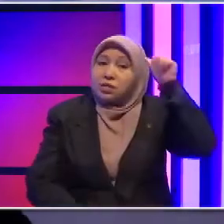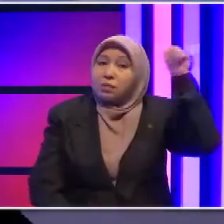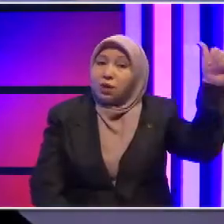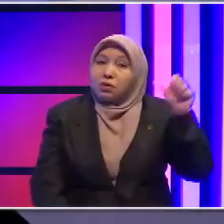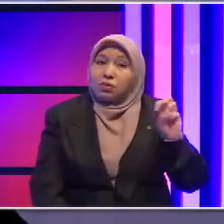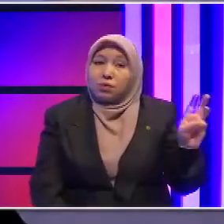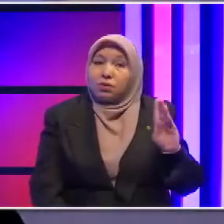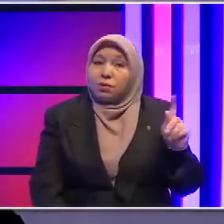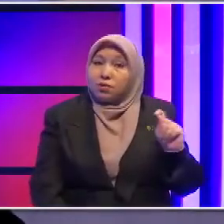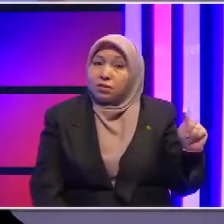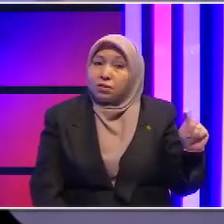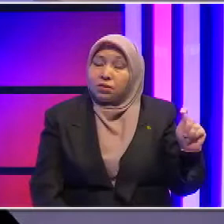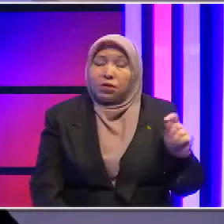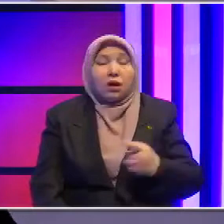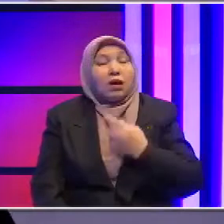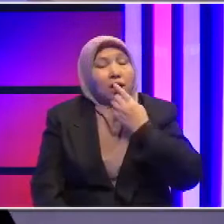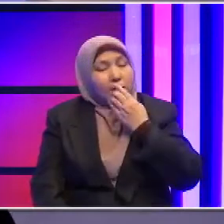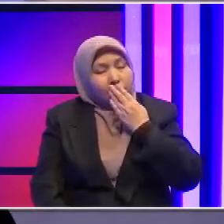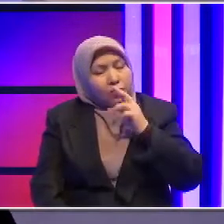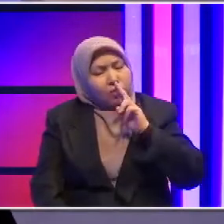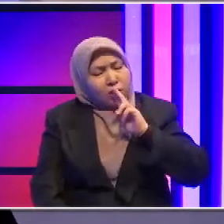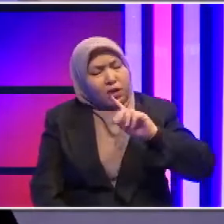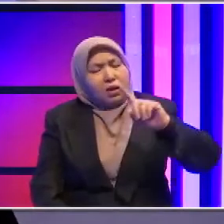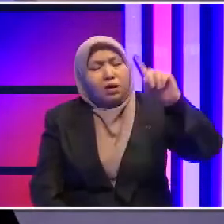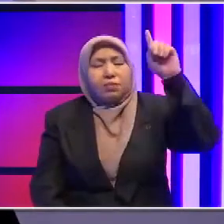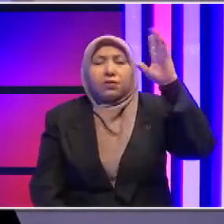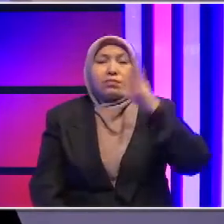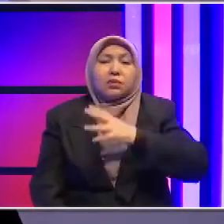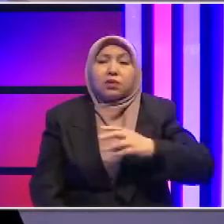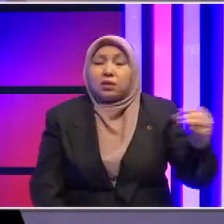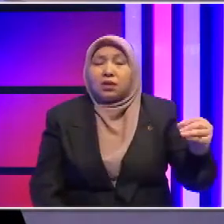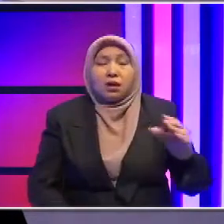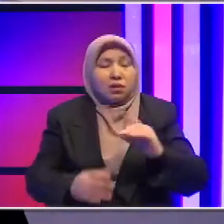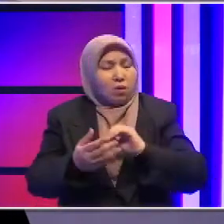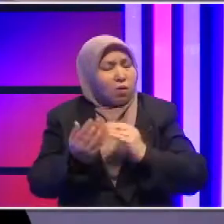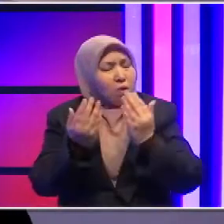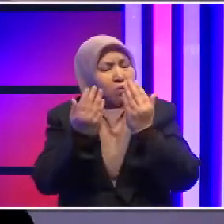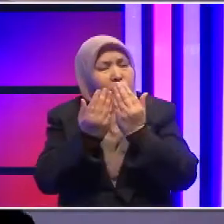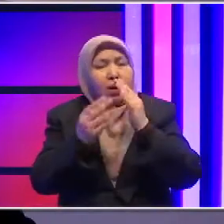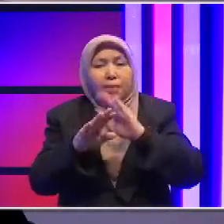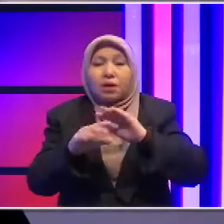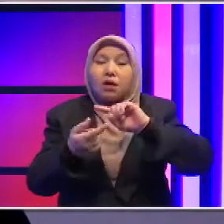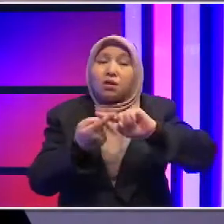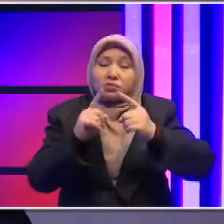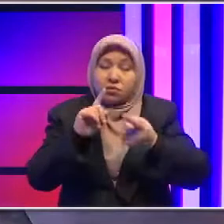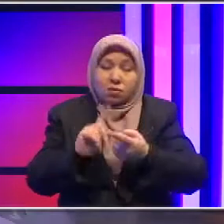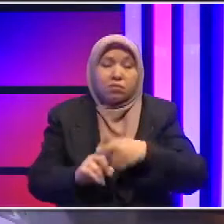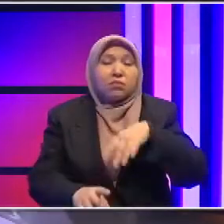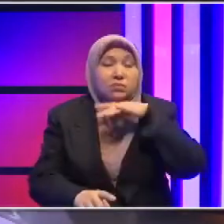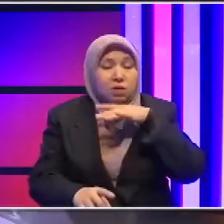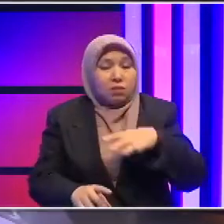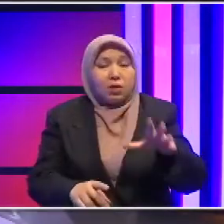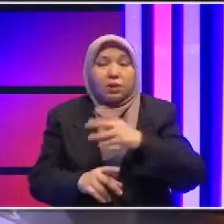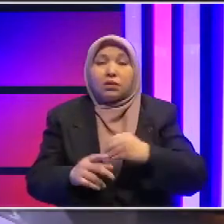Assalamualaikum warahmatullahi wabarakatuh. Alhamdulillah wassalatu wassalamu ala Rasulillah wa ala alihi wa man wala syada la ilaha illallah syada Muhammadan abduhu wa rasuluhu. Allahumma salli